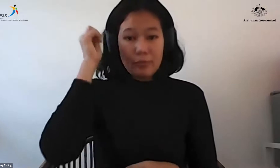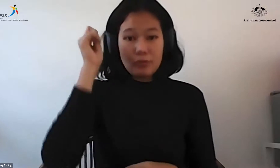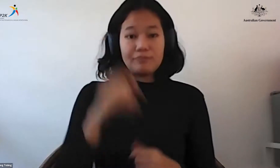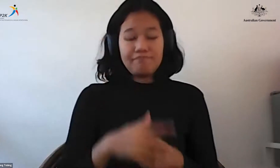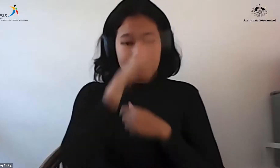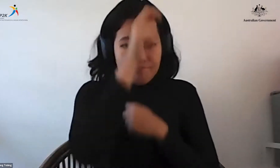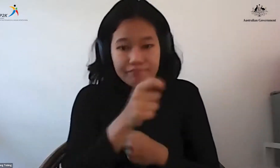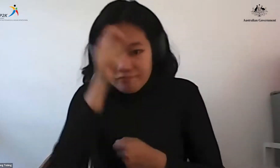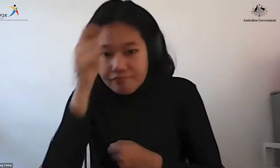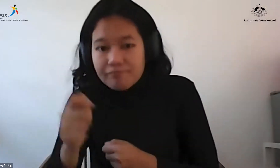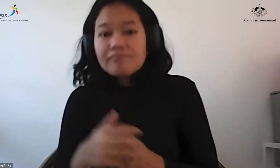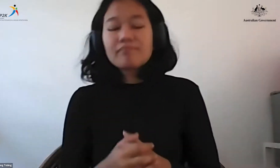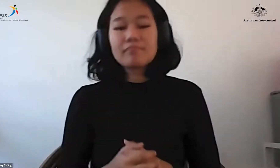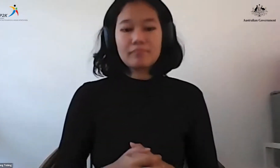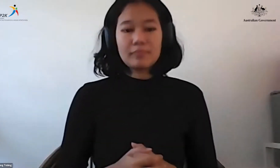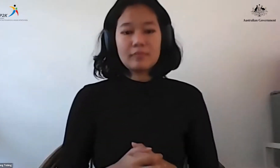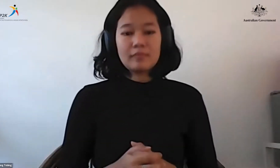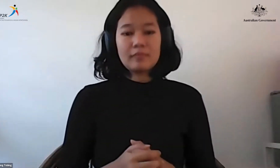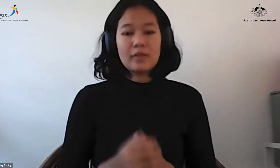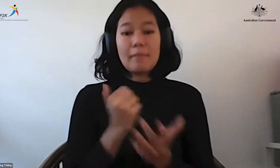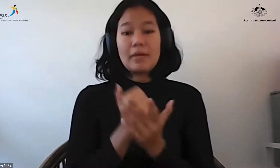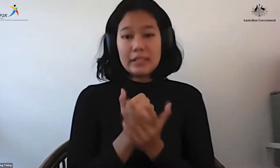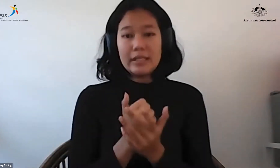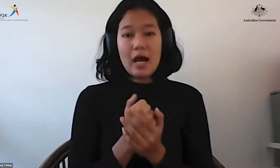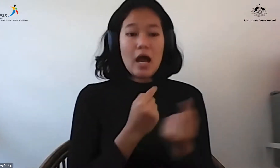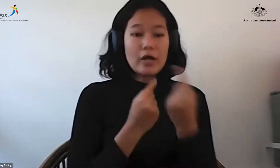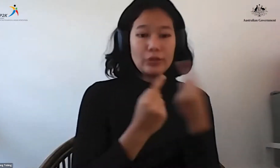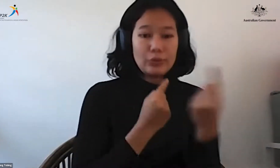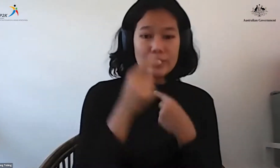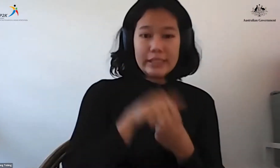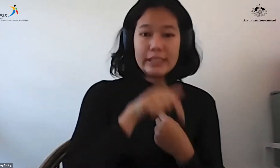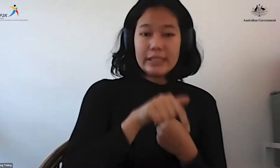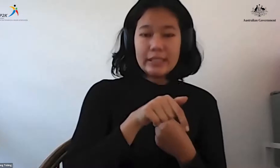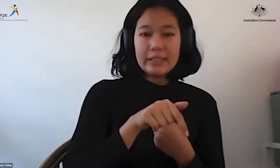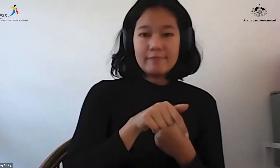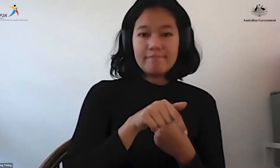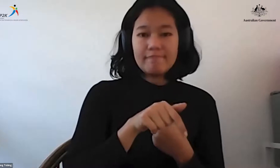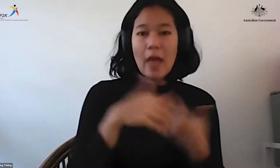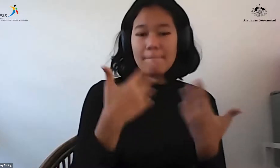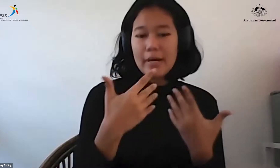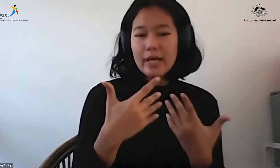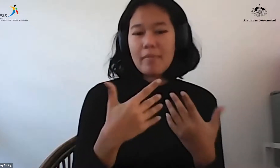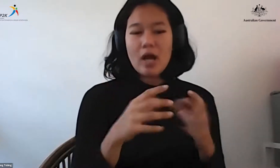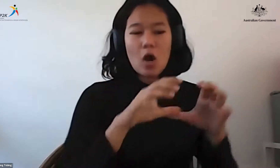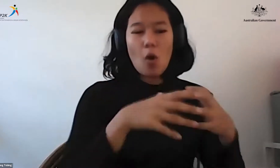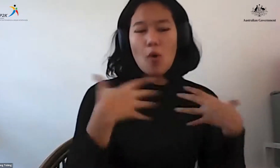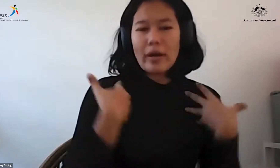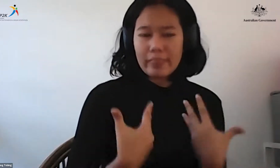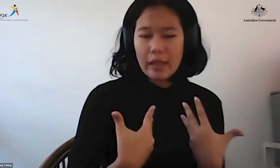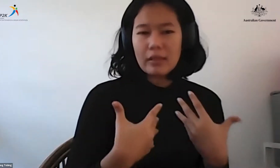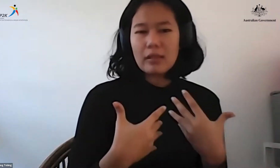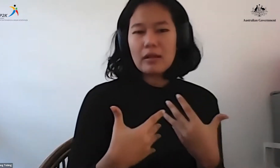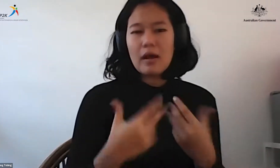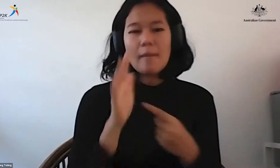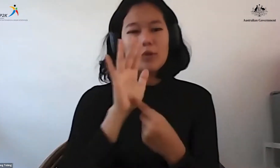hormati, kita tentu akan mendiskusikan mengenai apa yang bentuk-bentuk kerentanan tersebut, ya, pada khususnya tiga